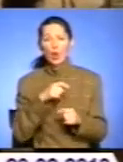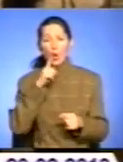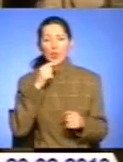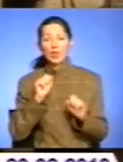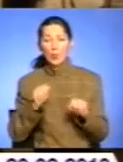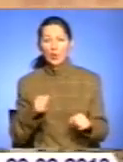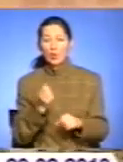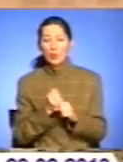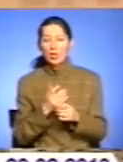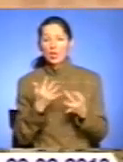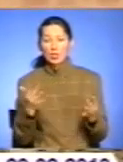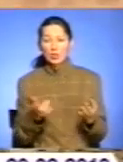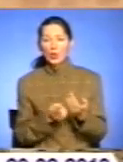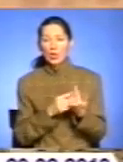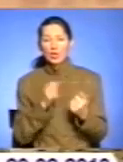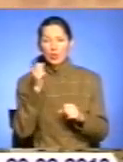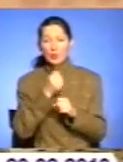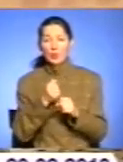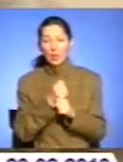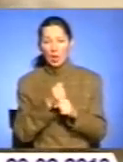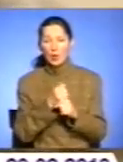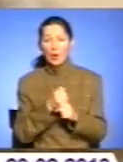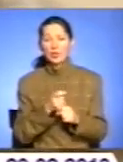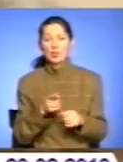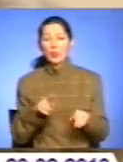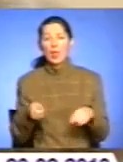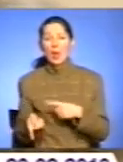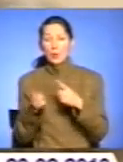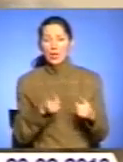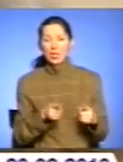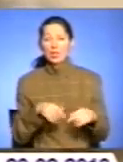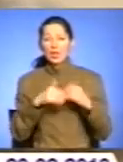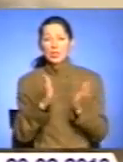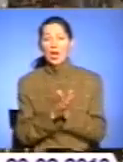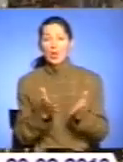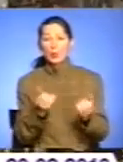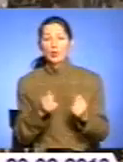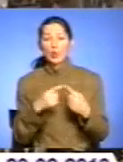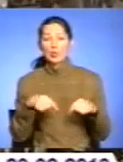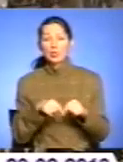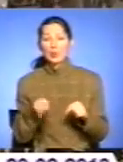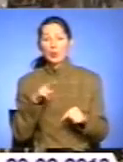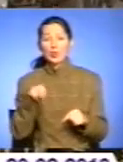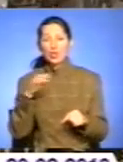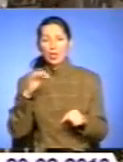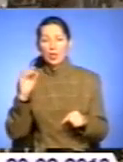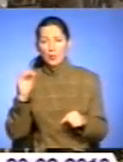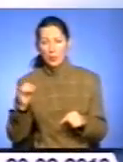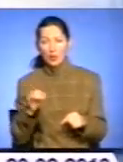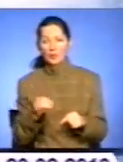кількість медичних препаратів. В свою чергу, після переходу на загальноприйняту систему GMP, якість вітчизняних ліків не повинна викликати ніяких сумнівів.